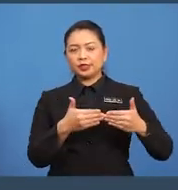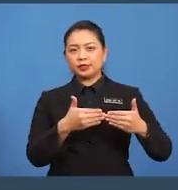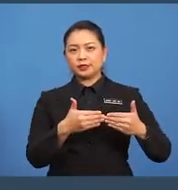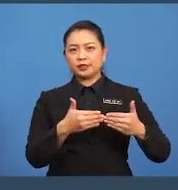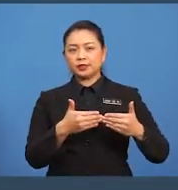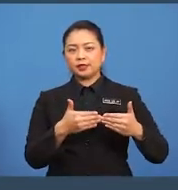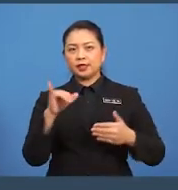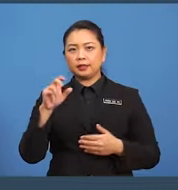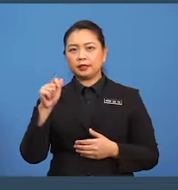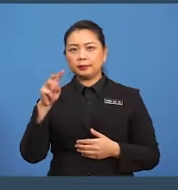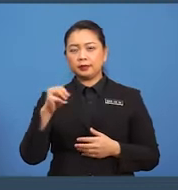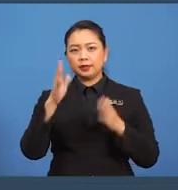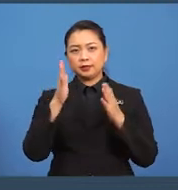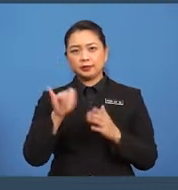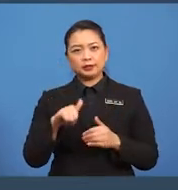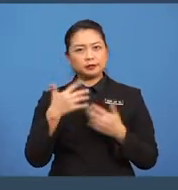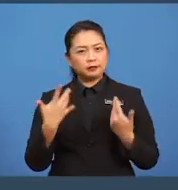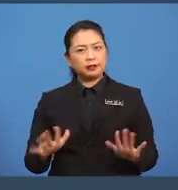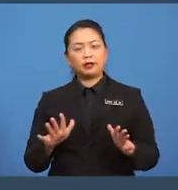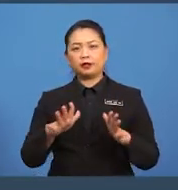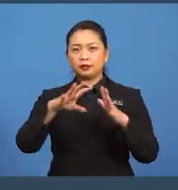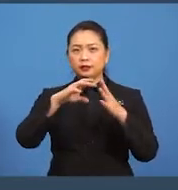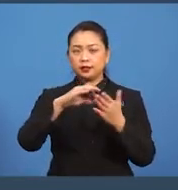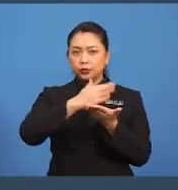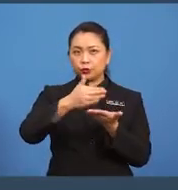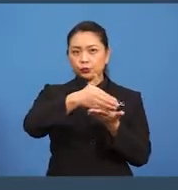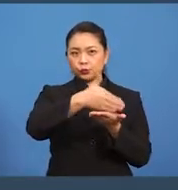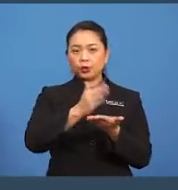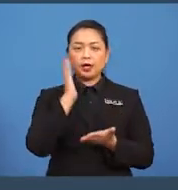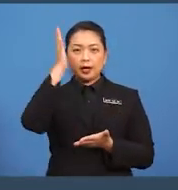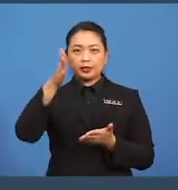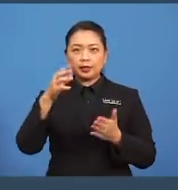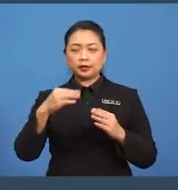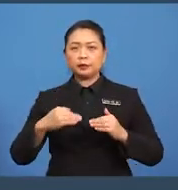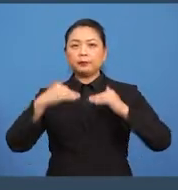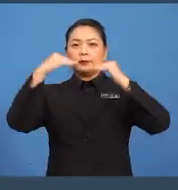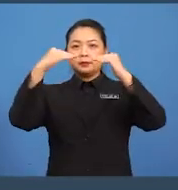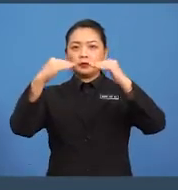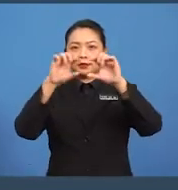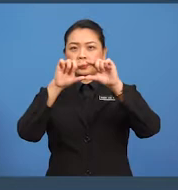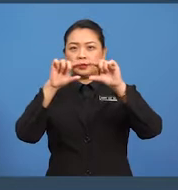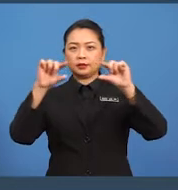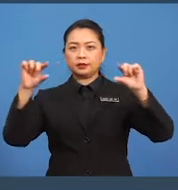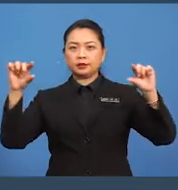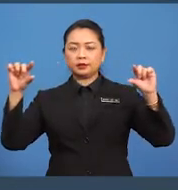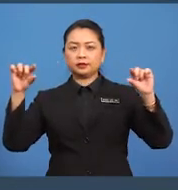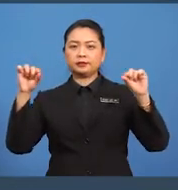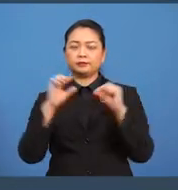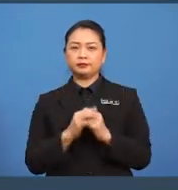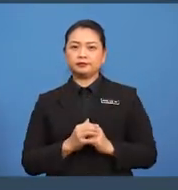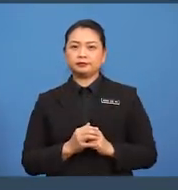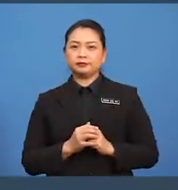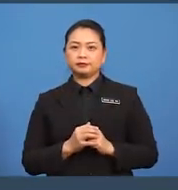Seterusnya, item-item yang telah diisi dalam baldi akan dimasukkan semula ke dalam senarai